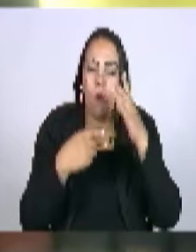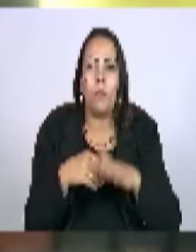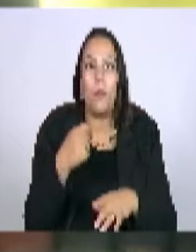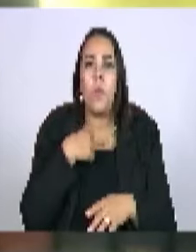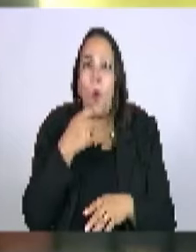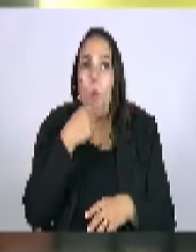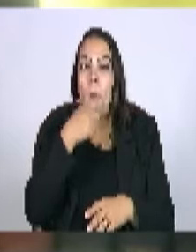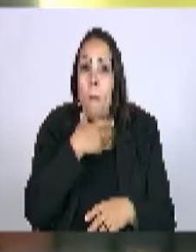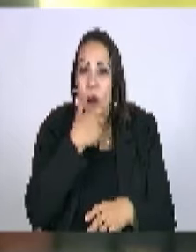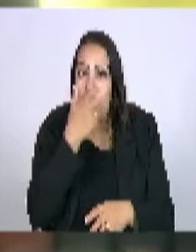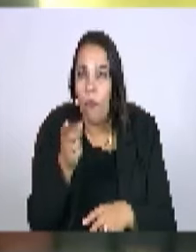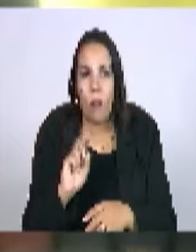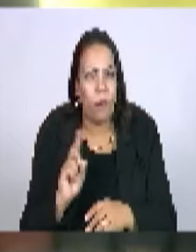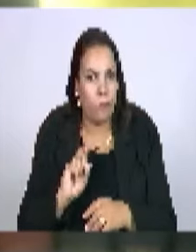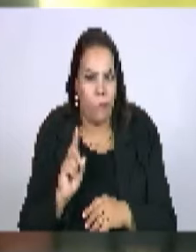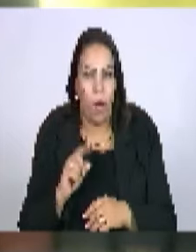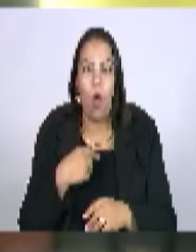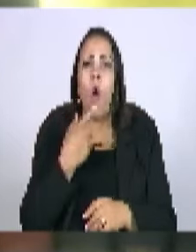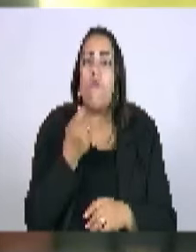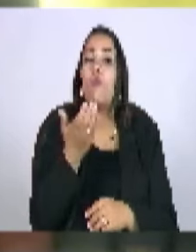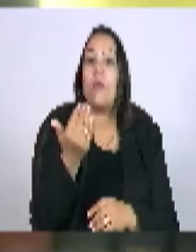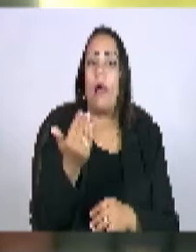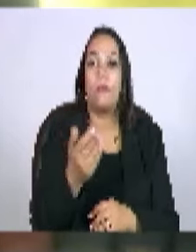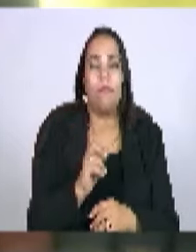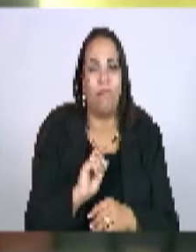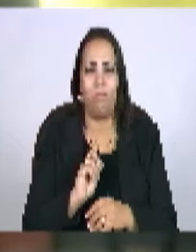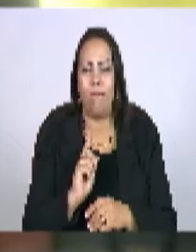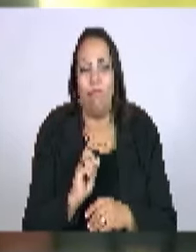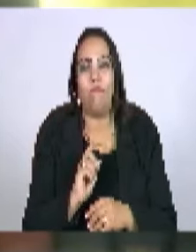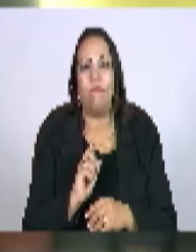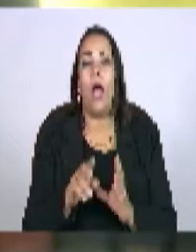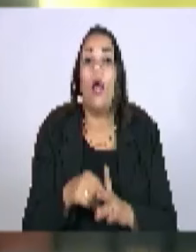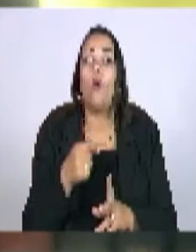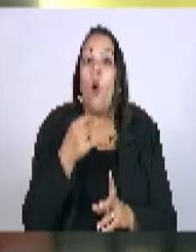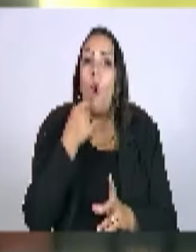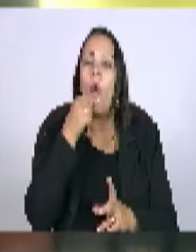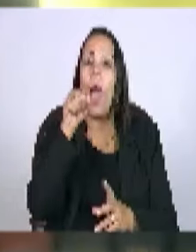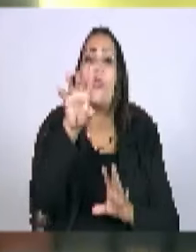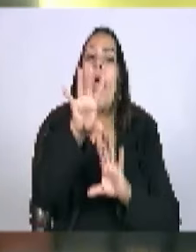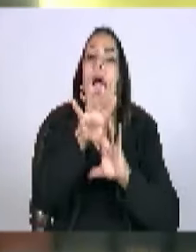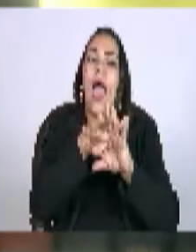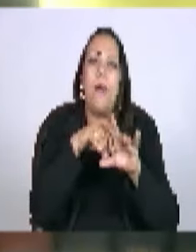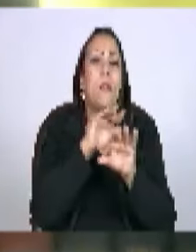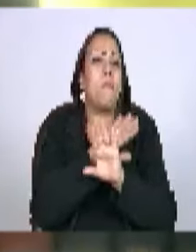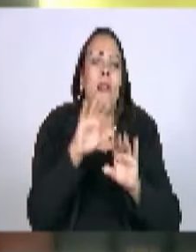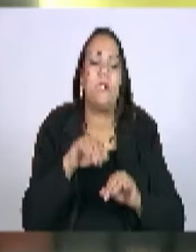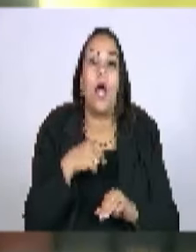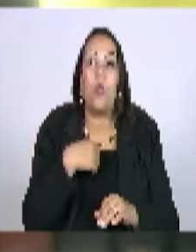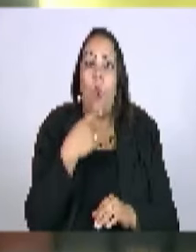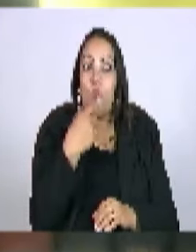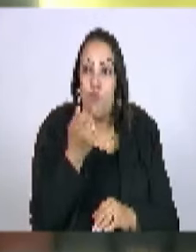احرجو وما اطلبش منه فلوس انا اطلب منه مهام